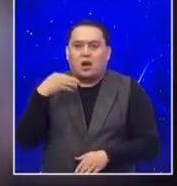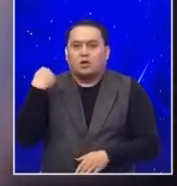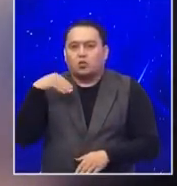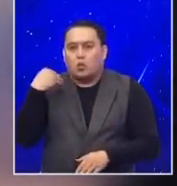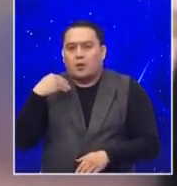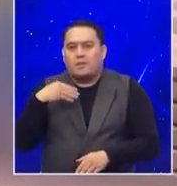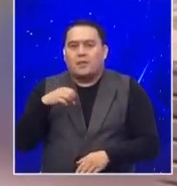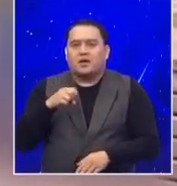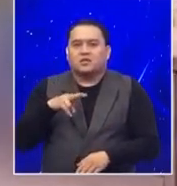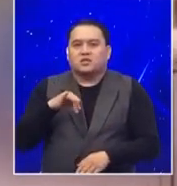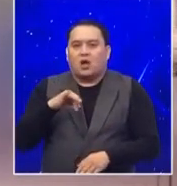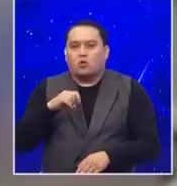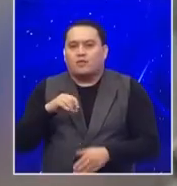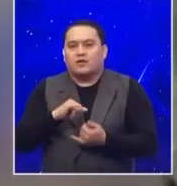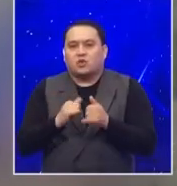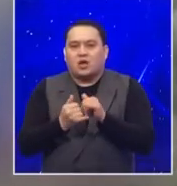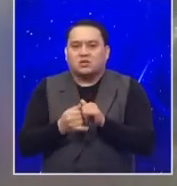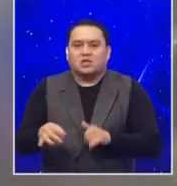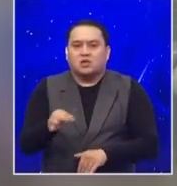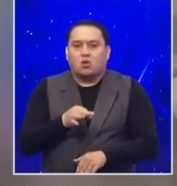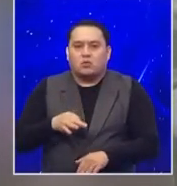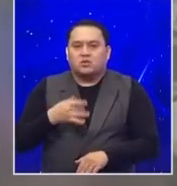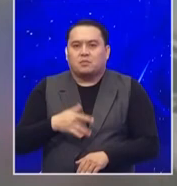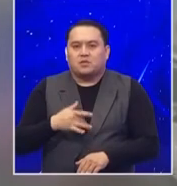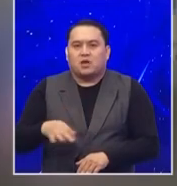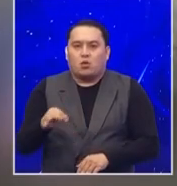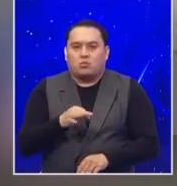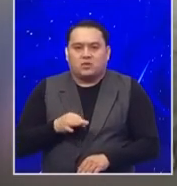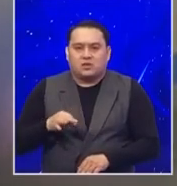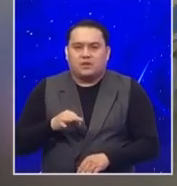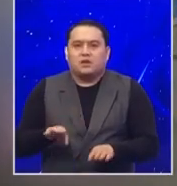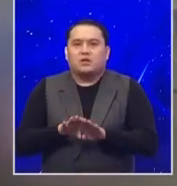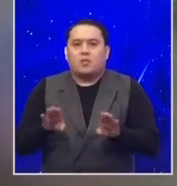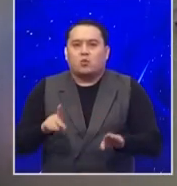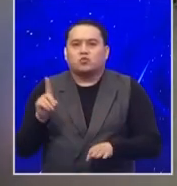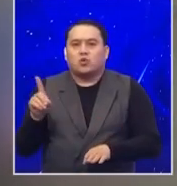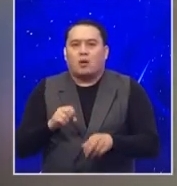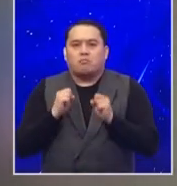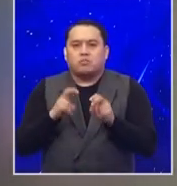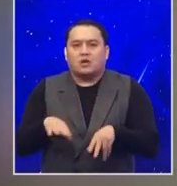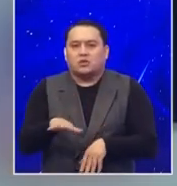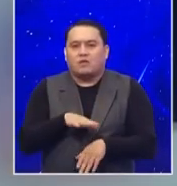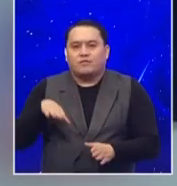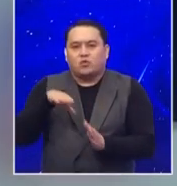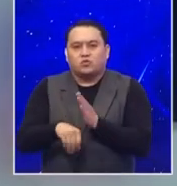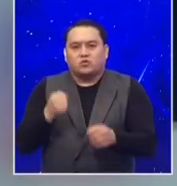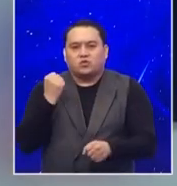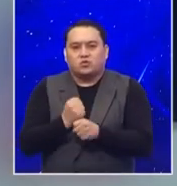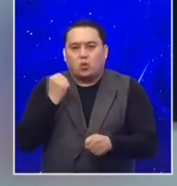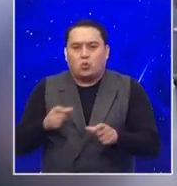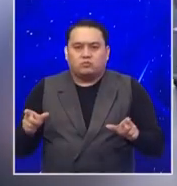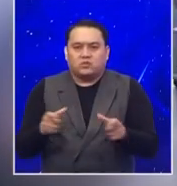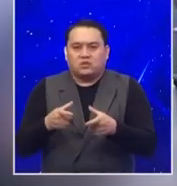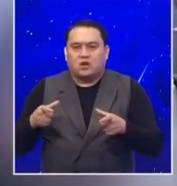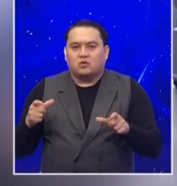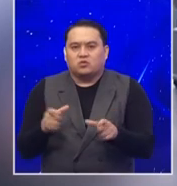Актюбинская, Мангыстауская, Туркестанская, Восточно-Казахстанская и Жамбылская области. Напомним, в красной зоне вводятся строгие ограничительные